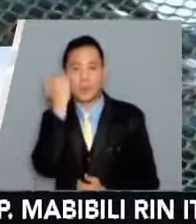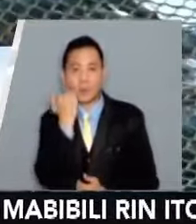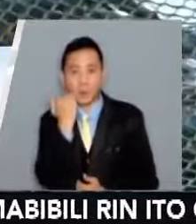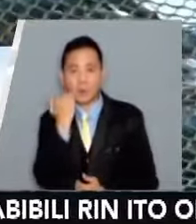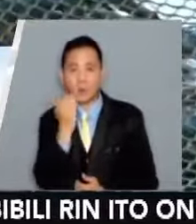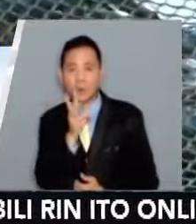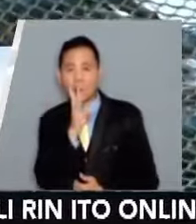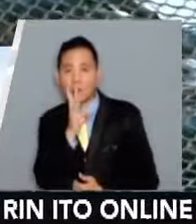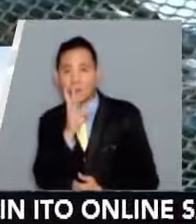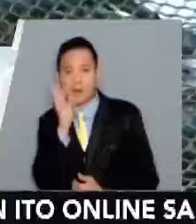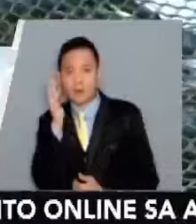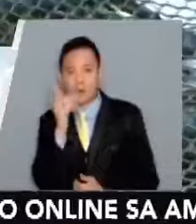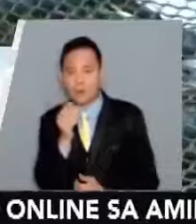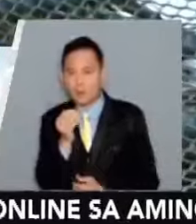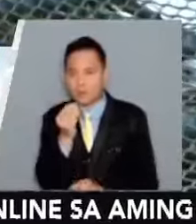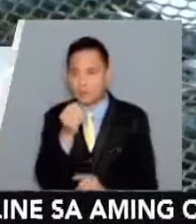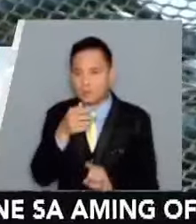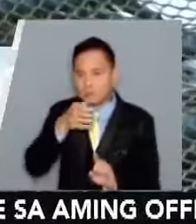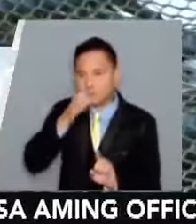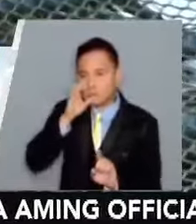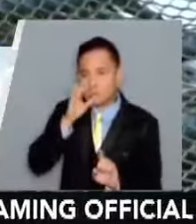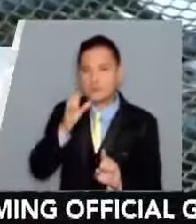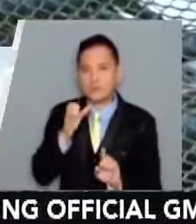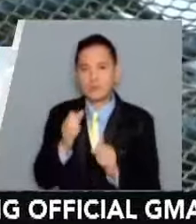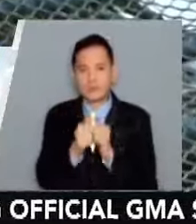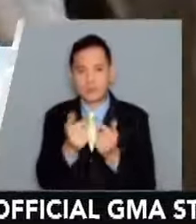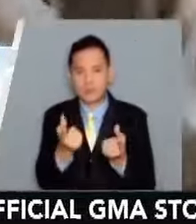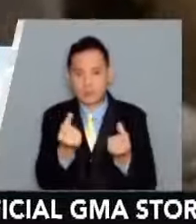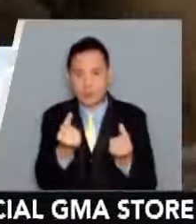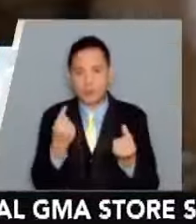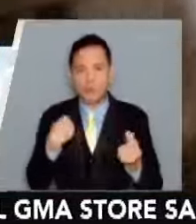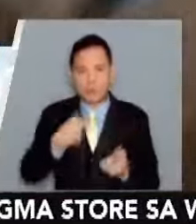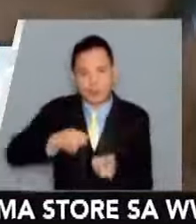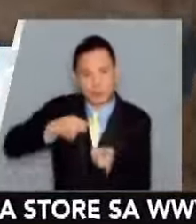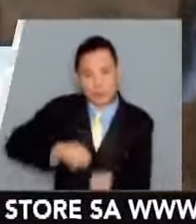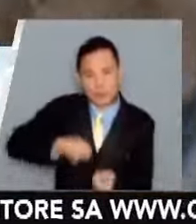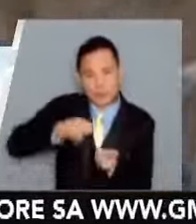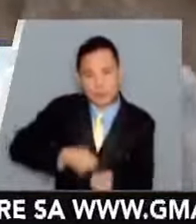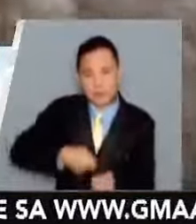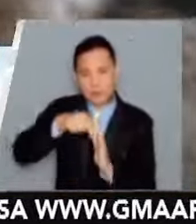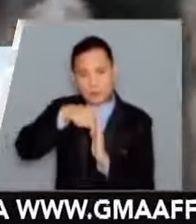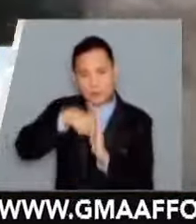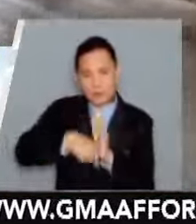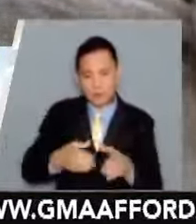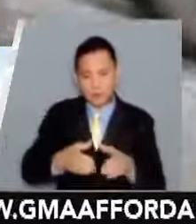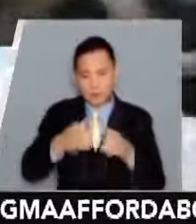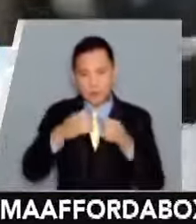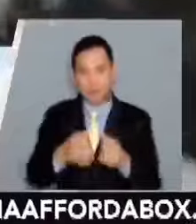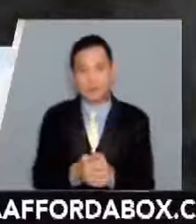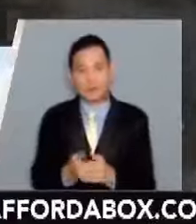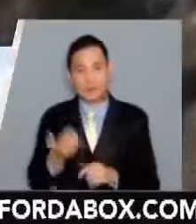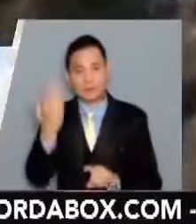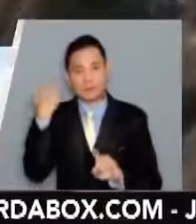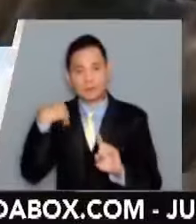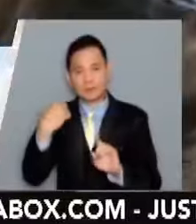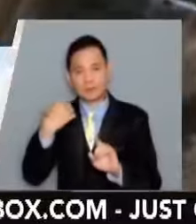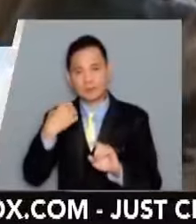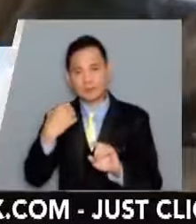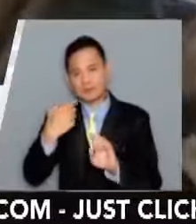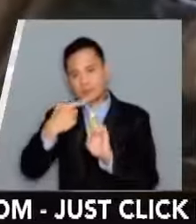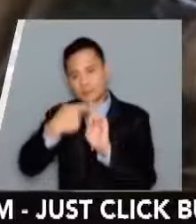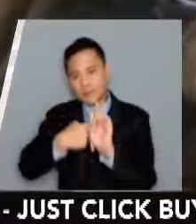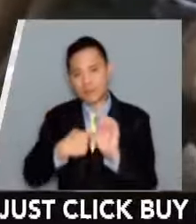ng itik, kaya nag-iigib pa sila sa deep well. Noong Pebrero, 3 itik daw ang namatay dahil sa init ng panahon.